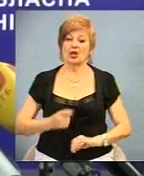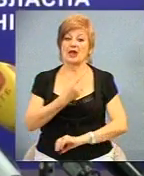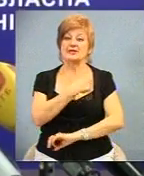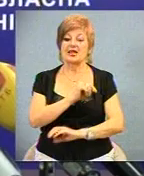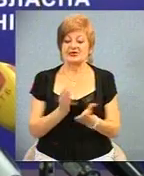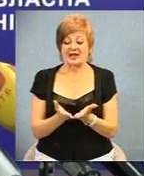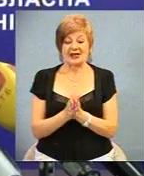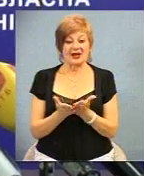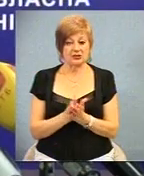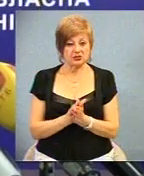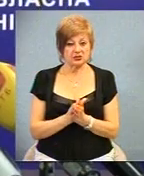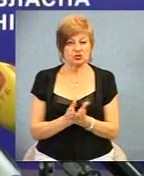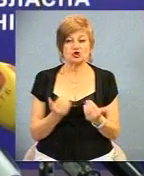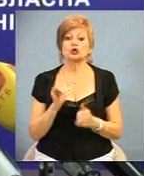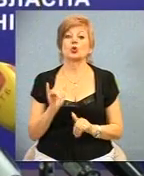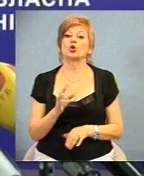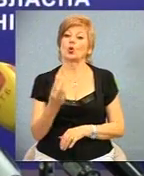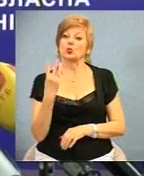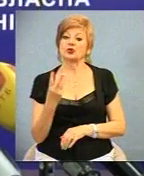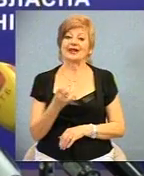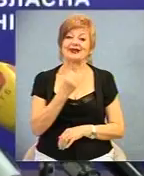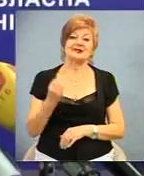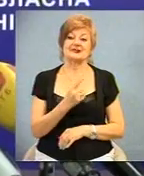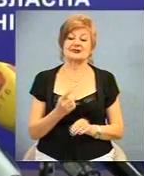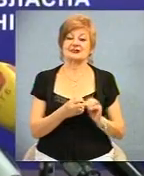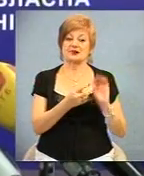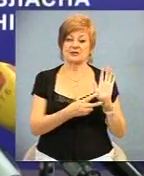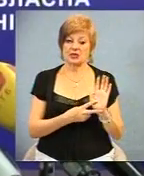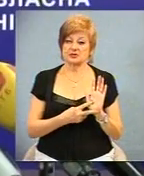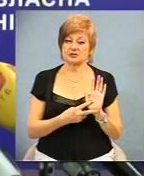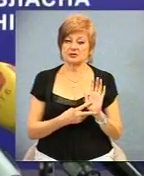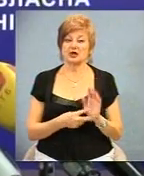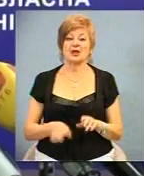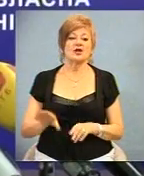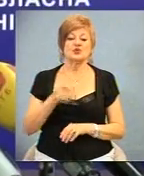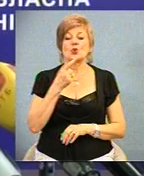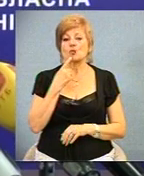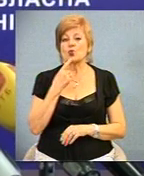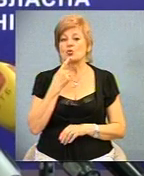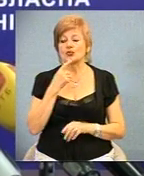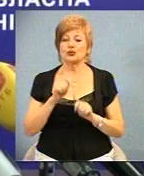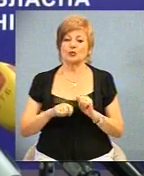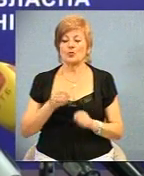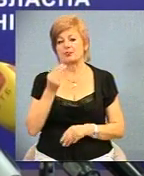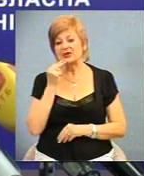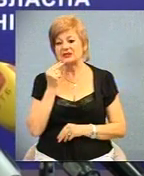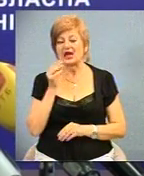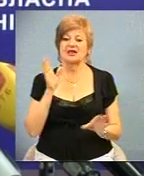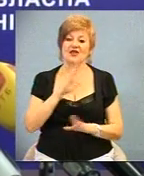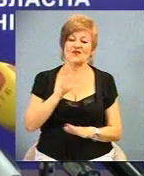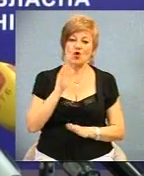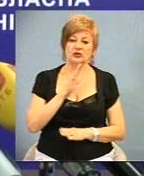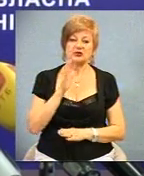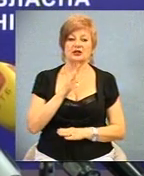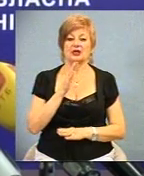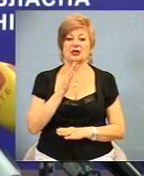книжки на вчерашний день были у троих из 17. Взяты все эти пробы, получается, и по питанию, и воды,